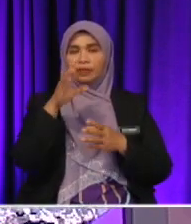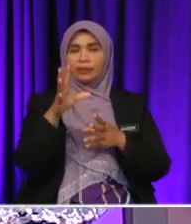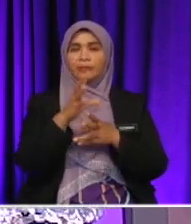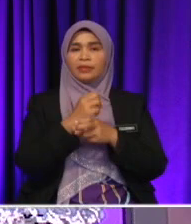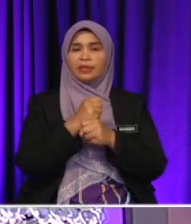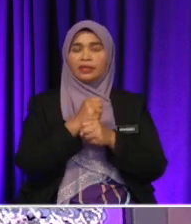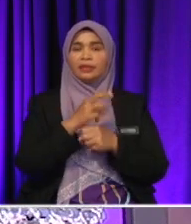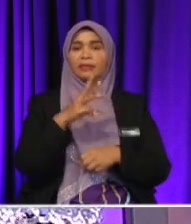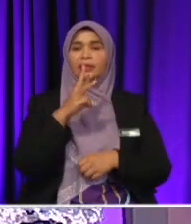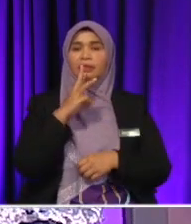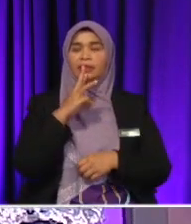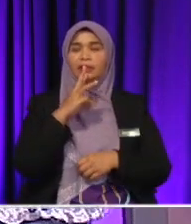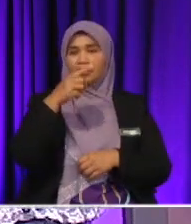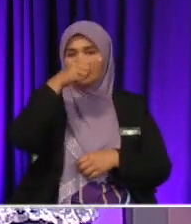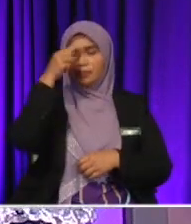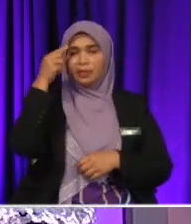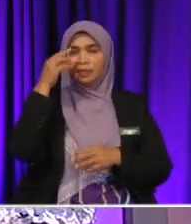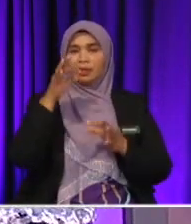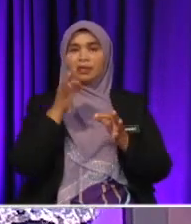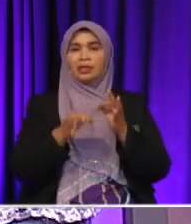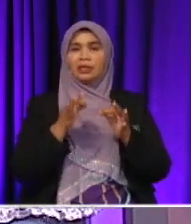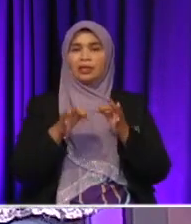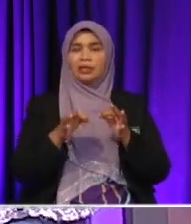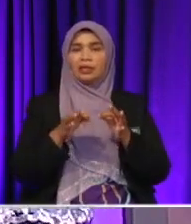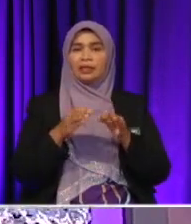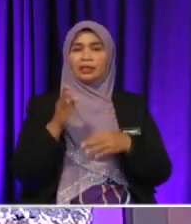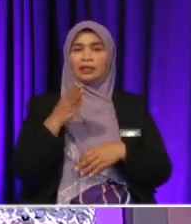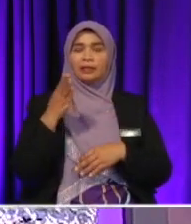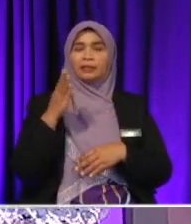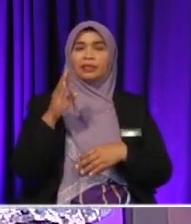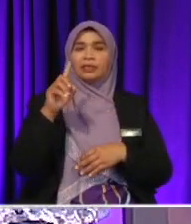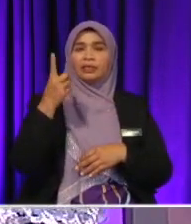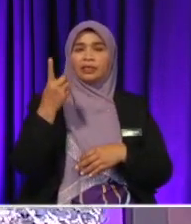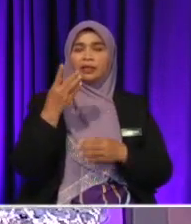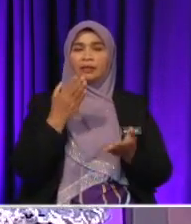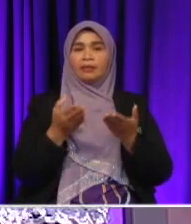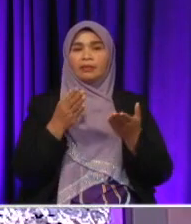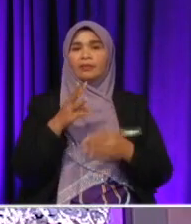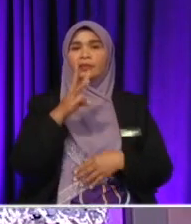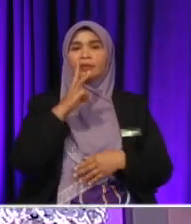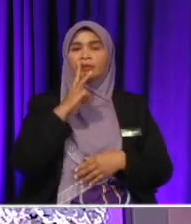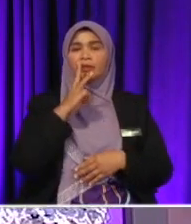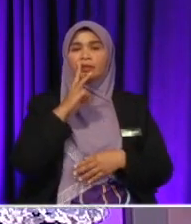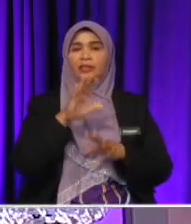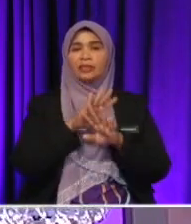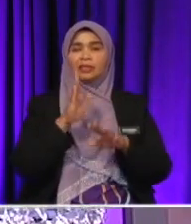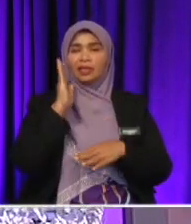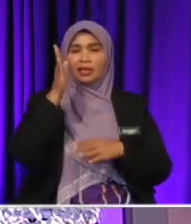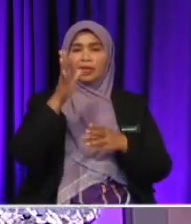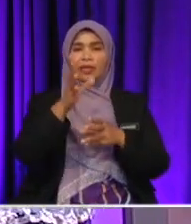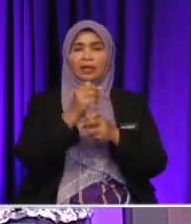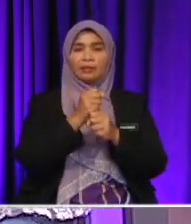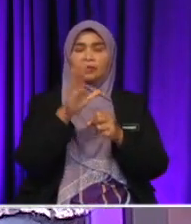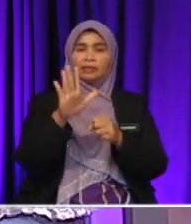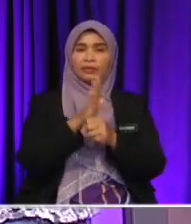air sebab kalau dia biasa-biasa saja mungkin airnya tidak akan dapat cukup